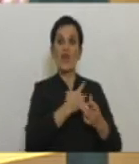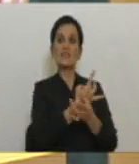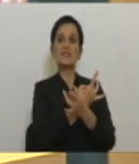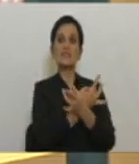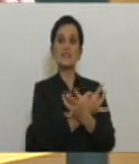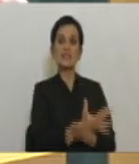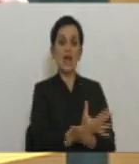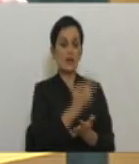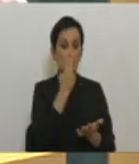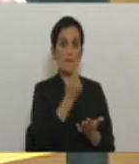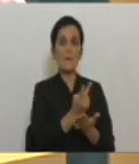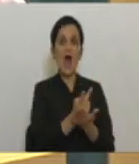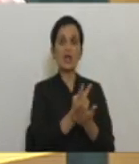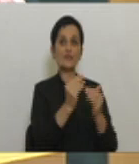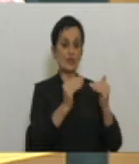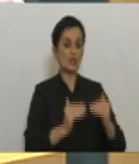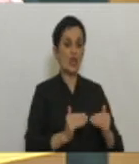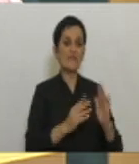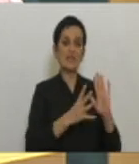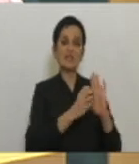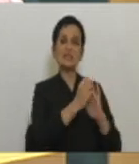ეს მაჩვენებელი ჩამოიყვანეთ